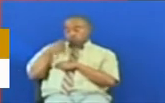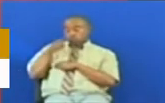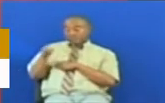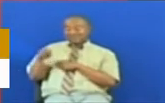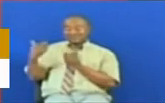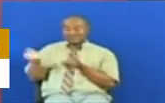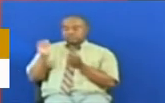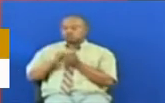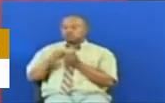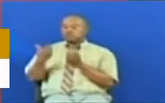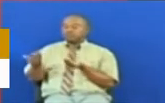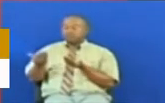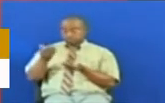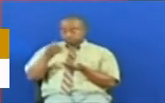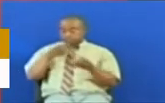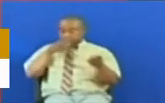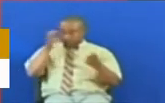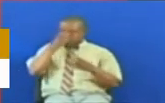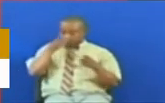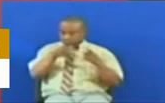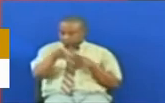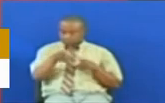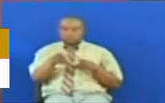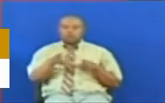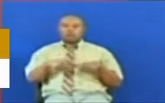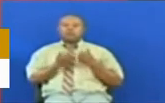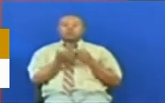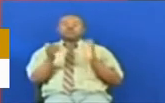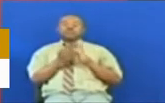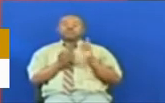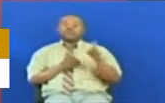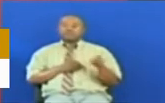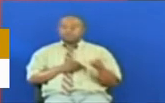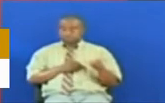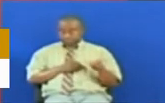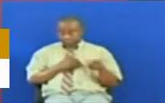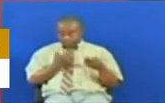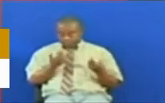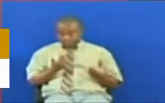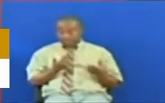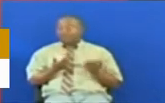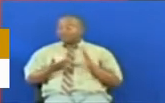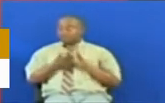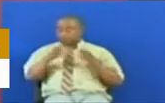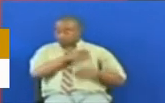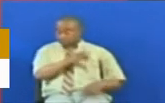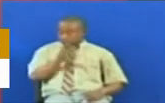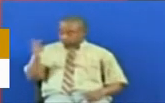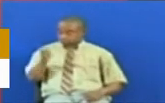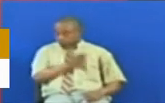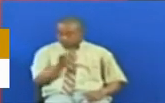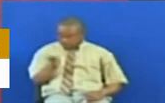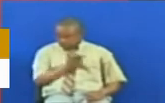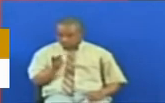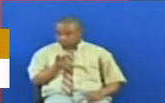inakuwa settled. Lakini sheria imezungumza in a positive way kwamba pale minister na minister wanapofika decision,